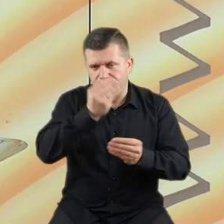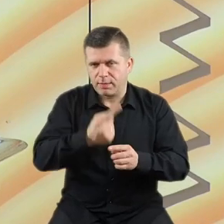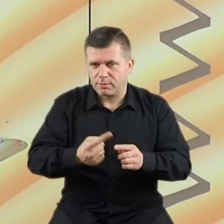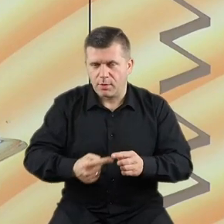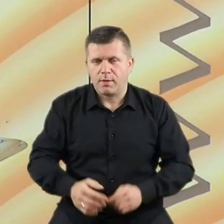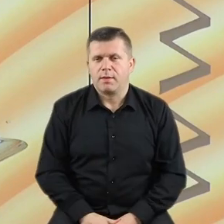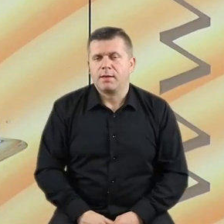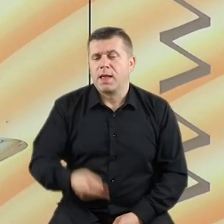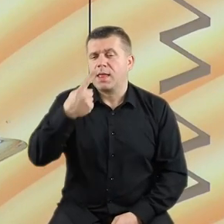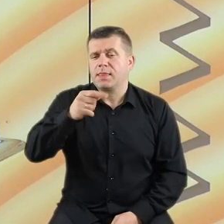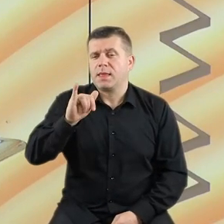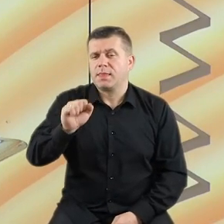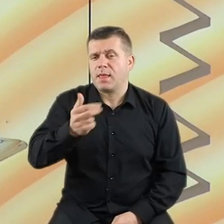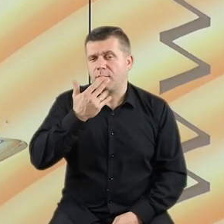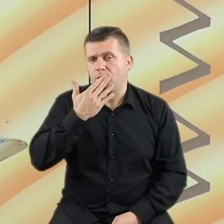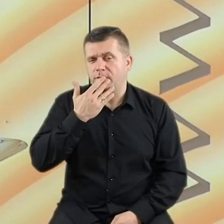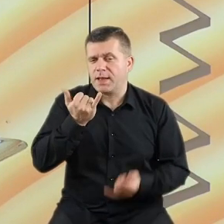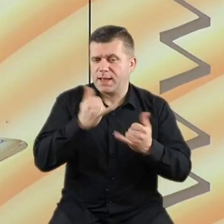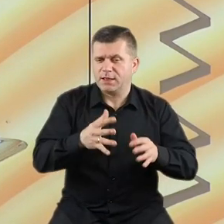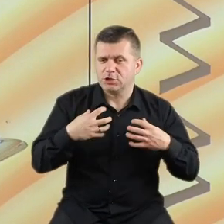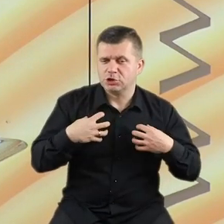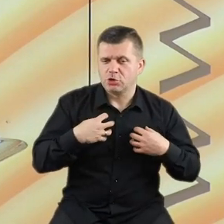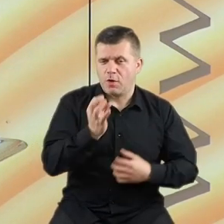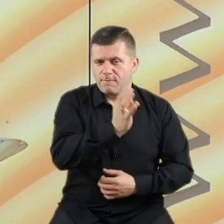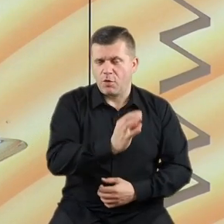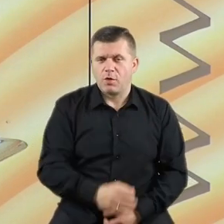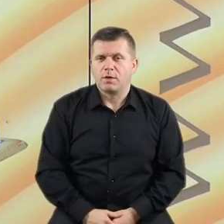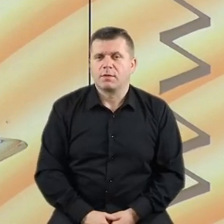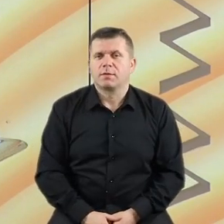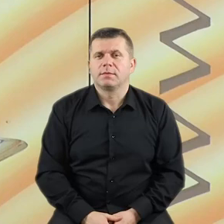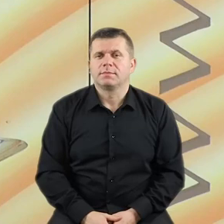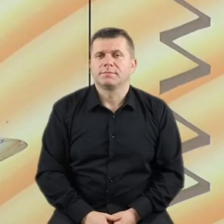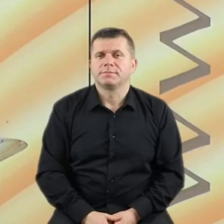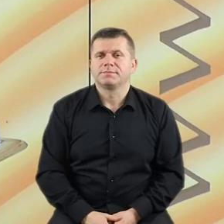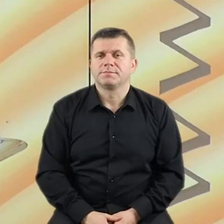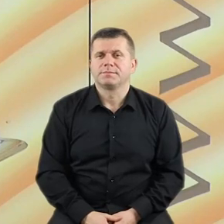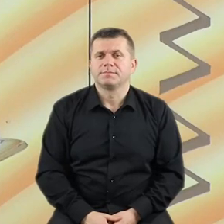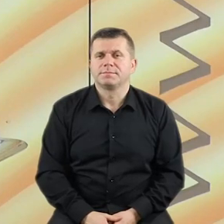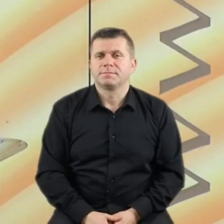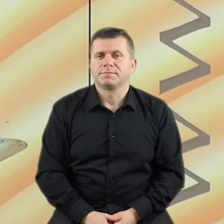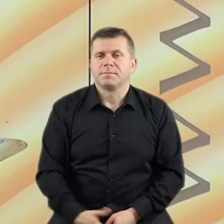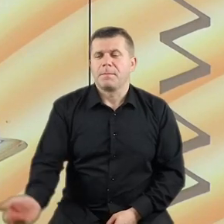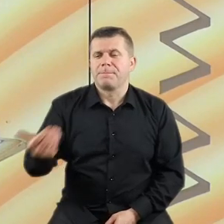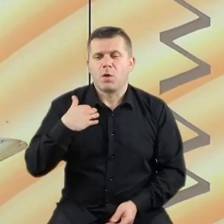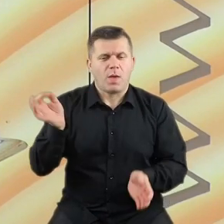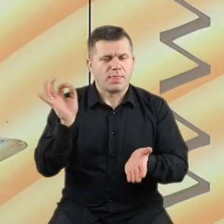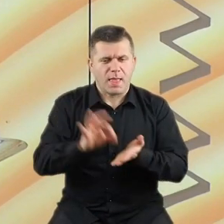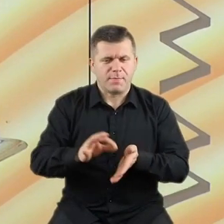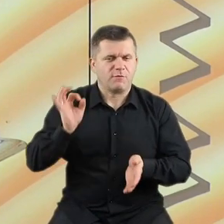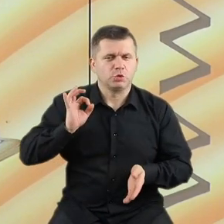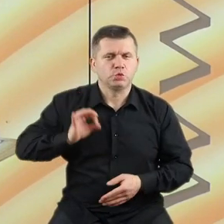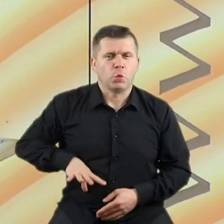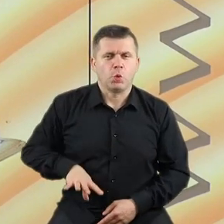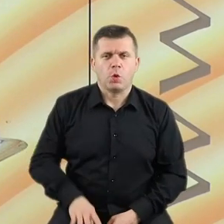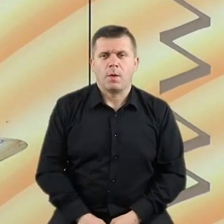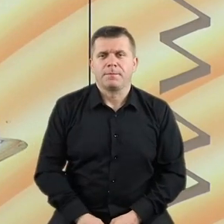Dina mówi w innym życiorysie swoim, mówi, że była na pewno córką